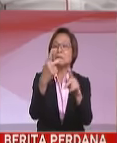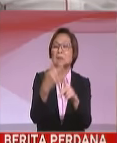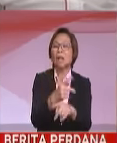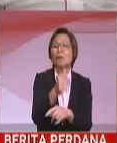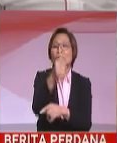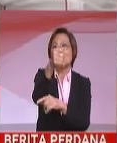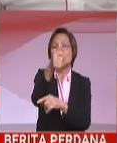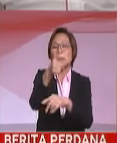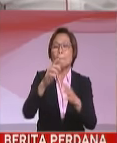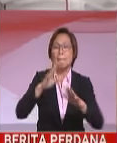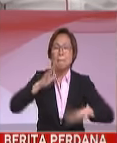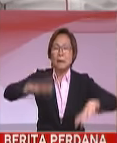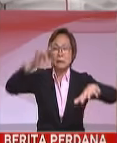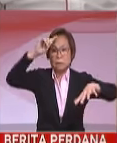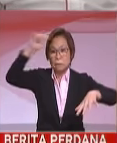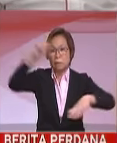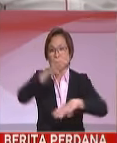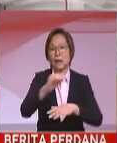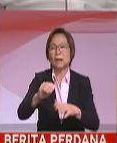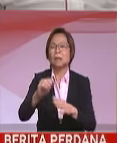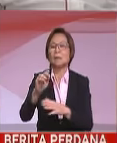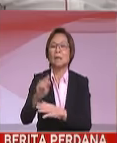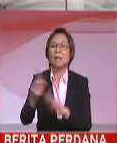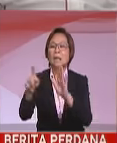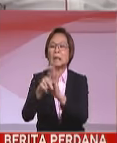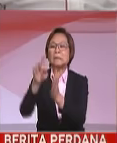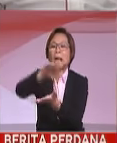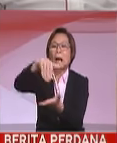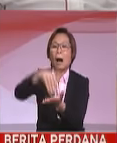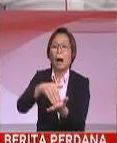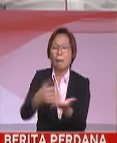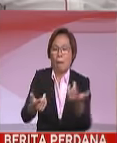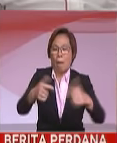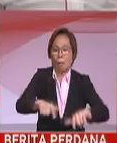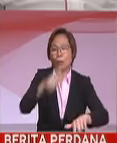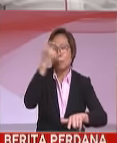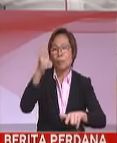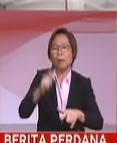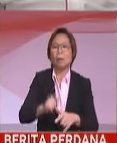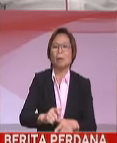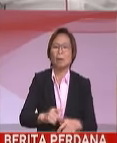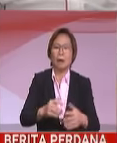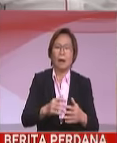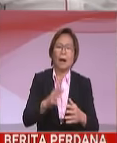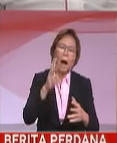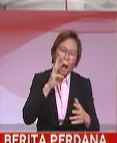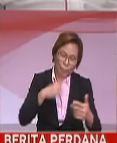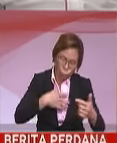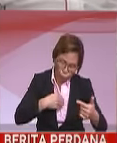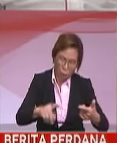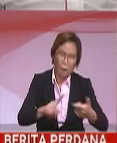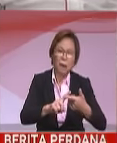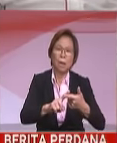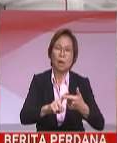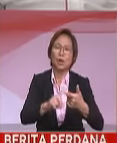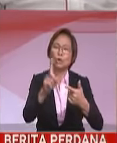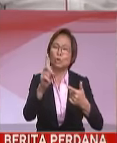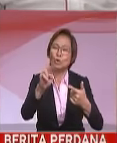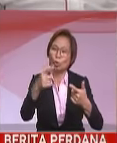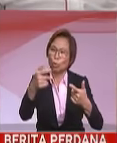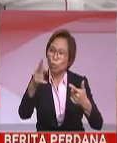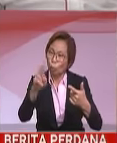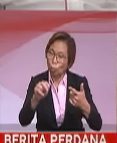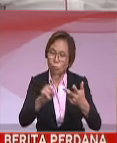di negeri Terengganu dan wilayah Ketengah terkesan di kawasan pedalaman seperti Air Putih, pedalaman Dungun,